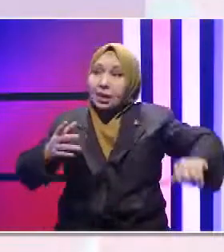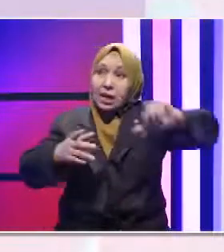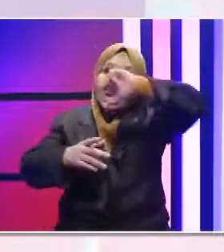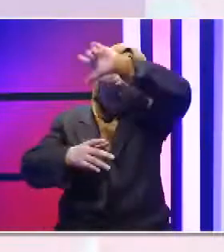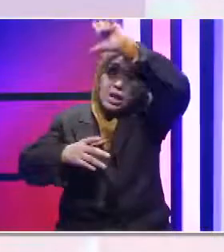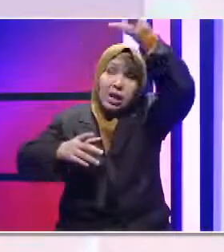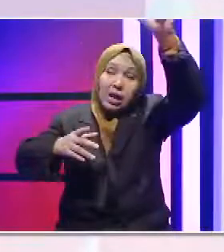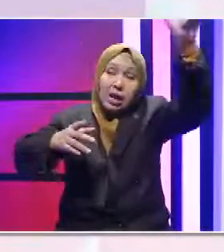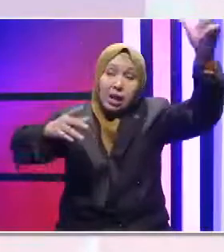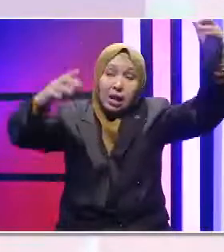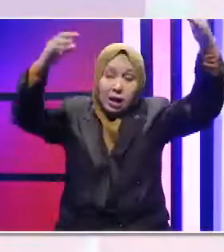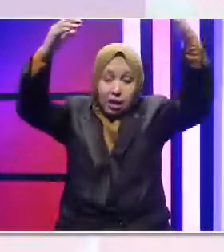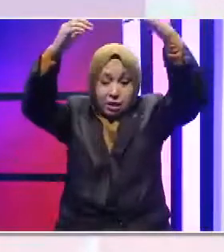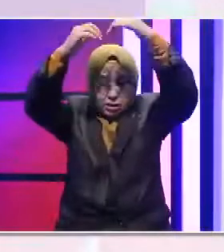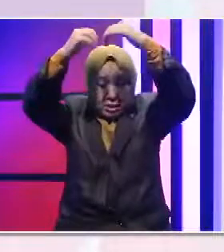samaa'u